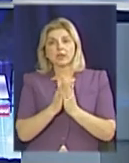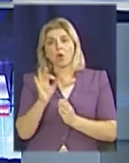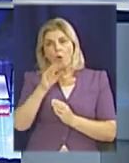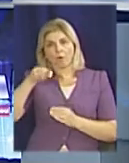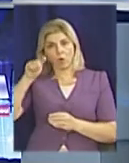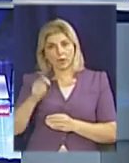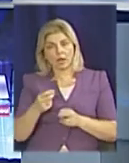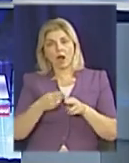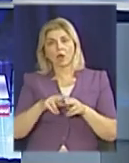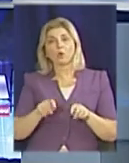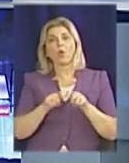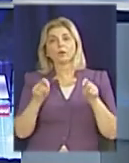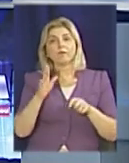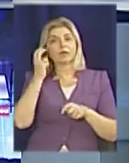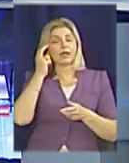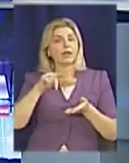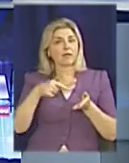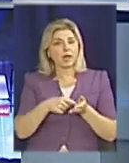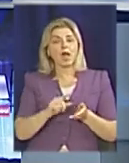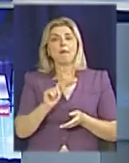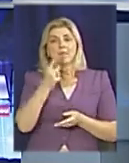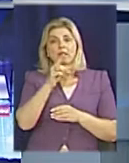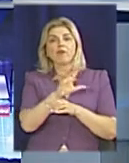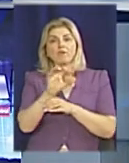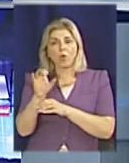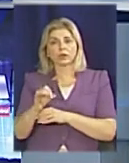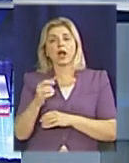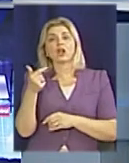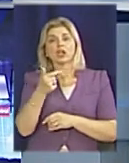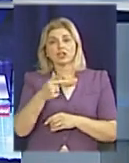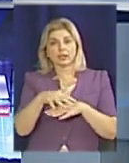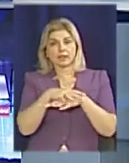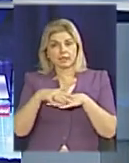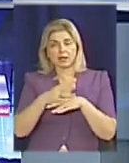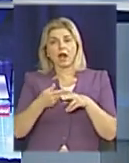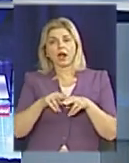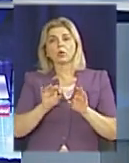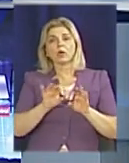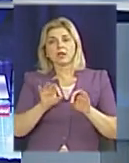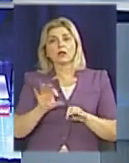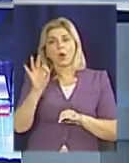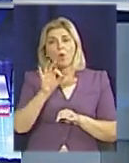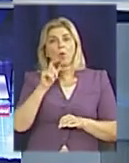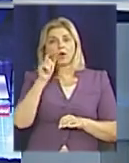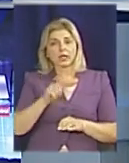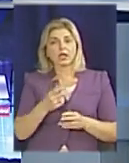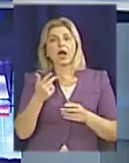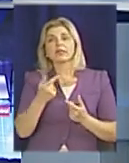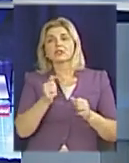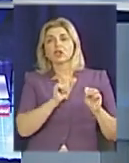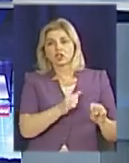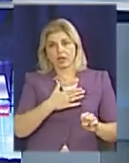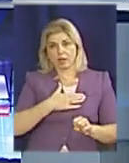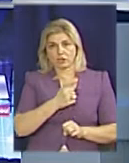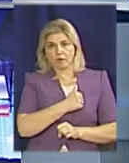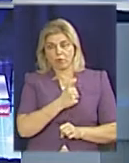Києві. Перший том – це збірка знімків цивільного населення, яка розповідає про українців, яких захищають наші бійці на передовій.